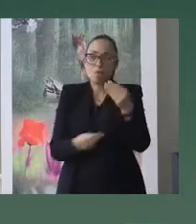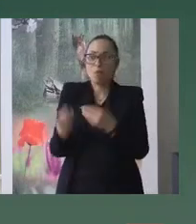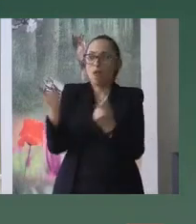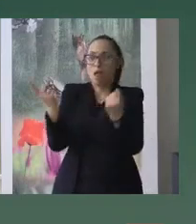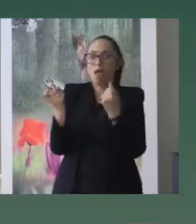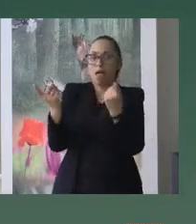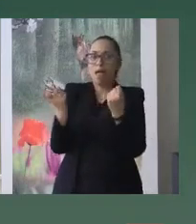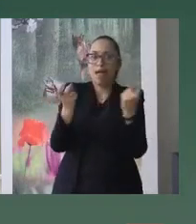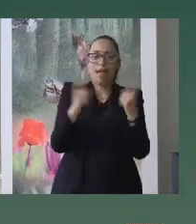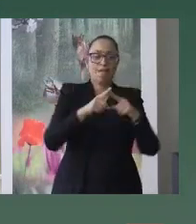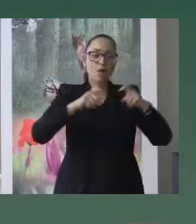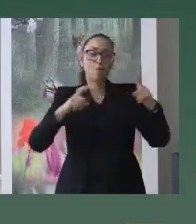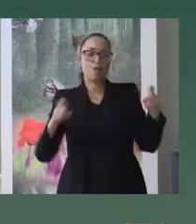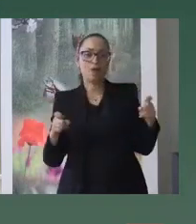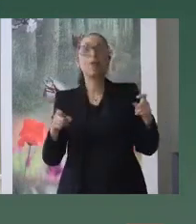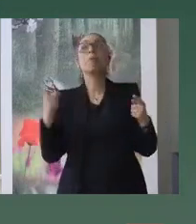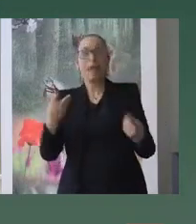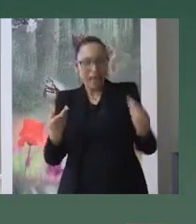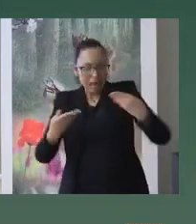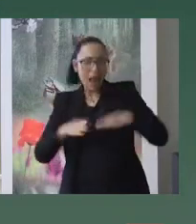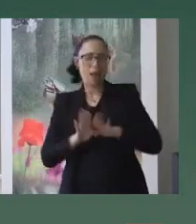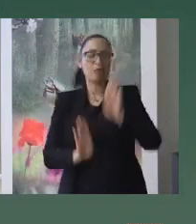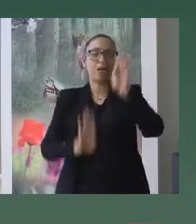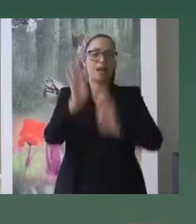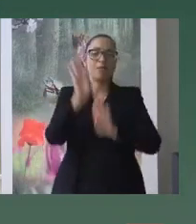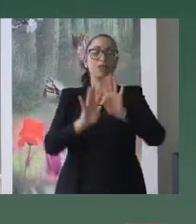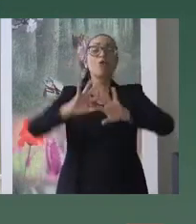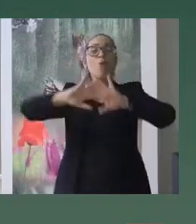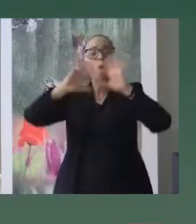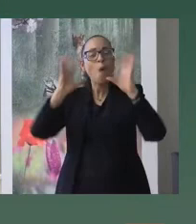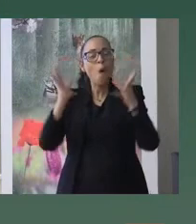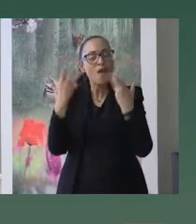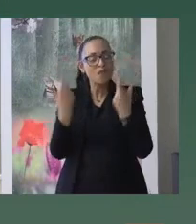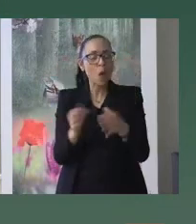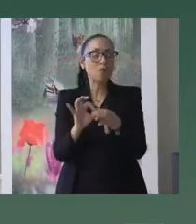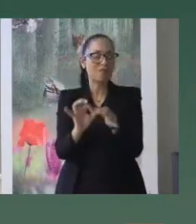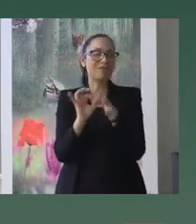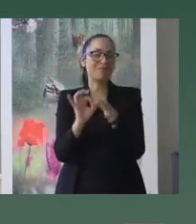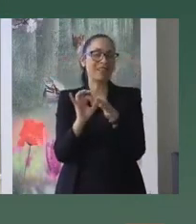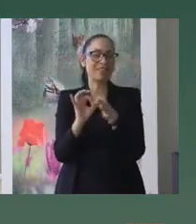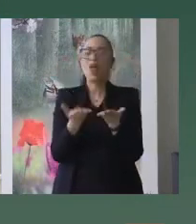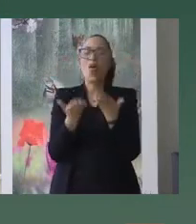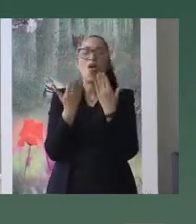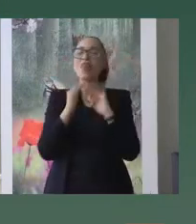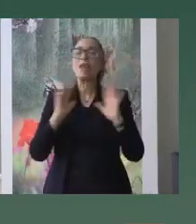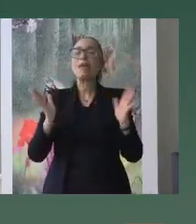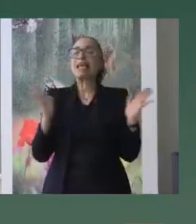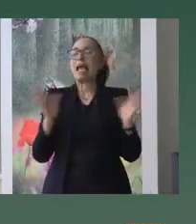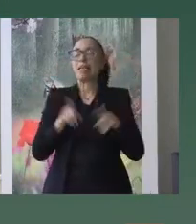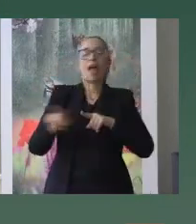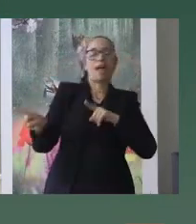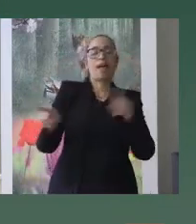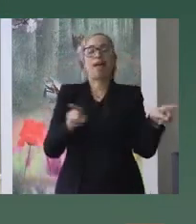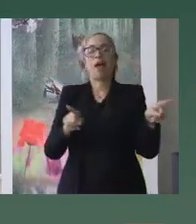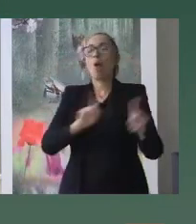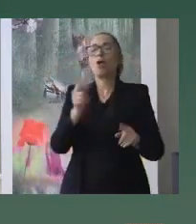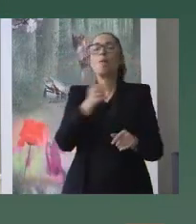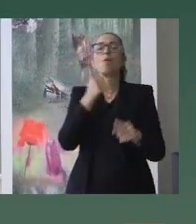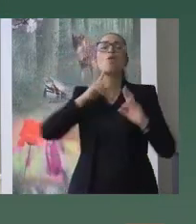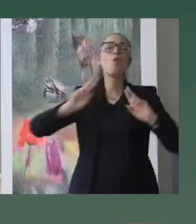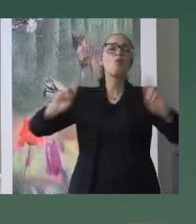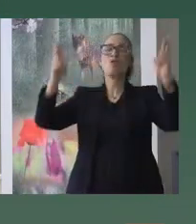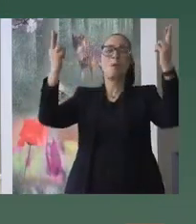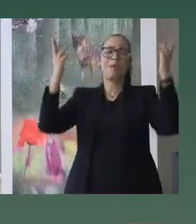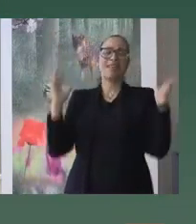ζήτηση για ένα προϊόν, τόσο καλύτερο χρηματιστηριακά. Όλα αυτά συμπλέκονται. Δεν υπάρχει τίποτα ρομαντικό, δεν υπάρχει μόνο το